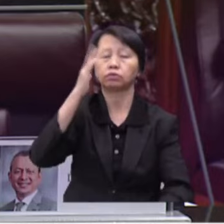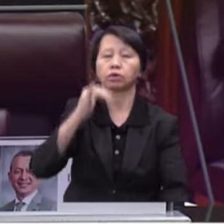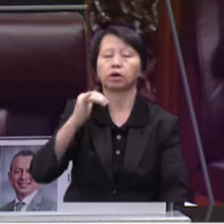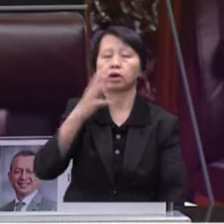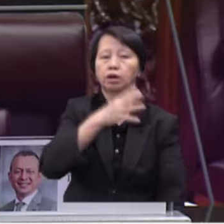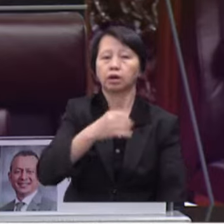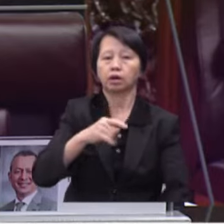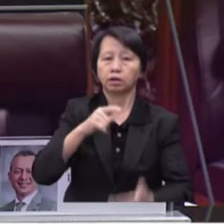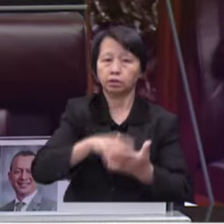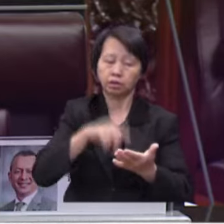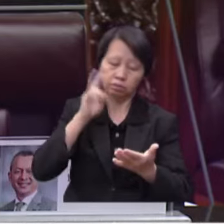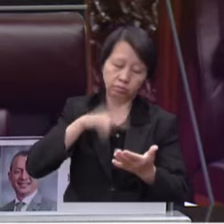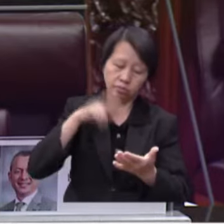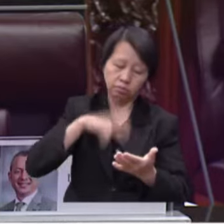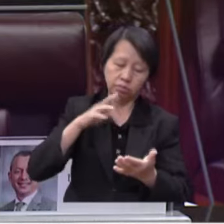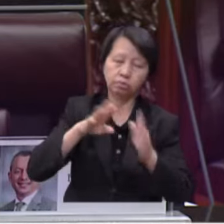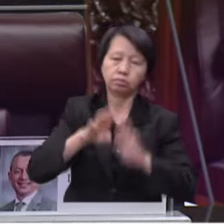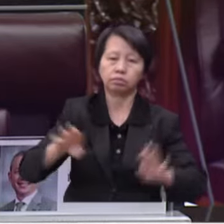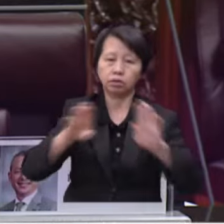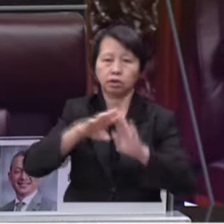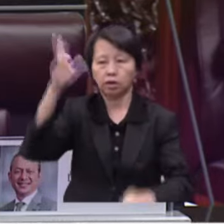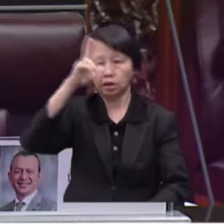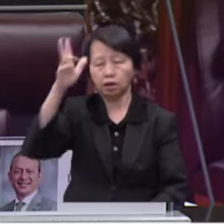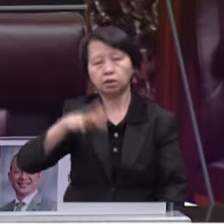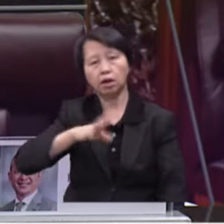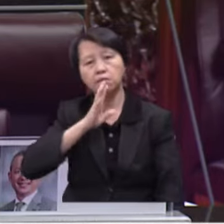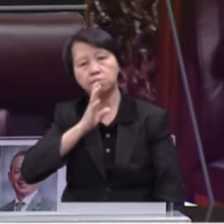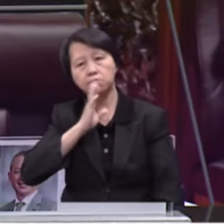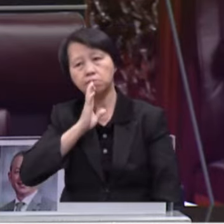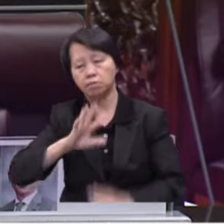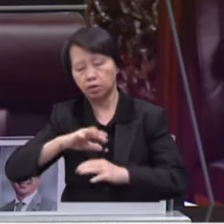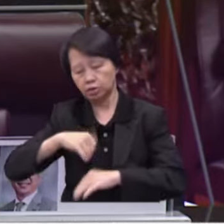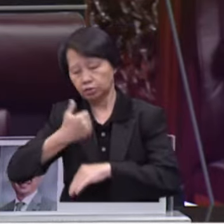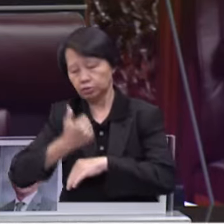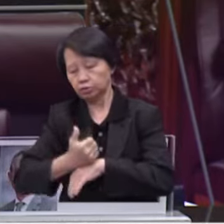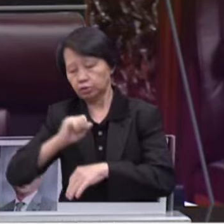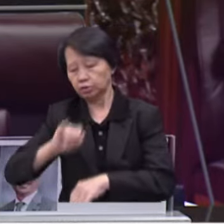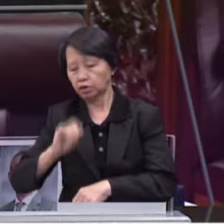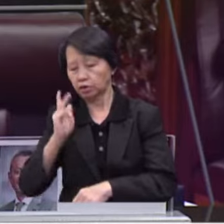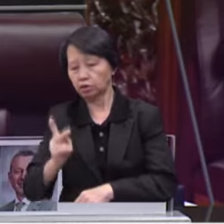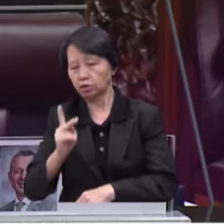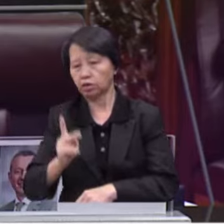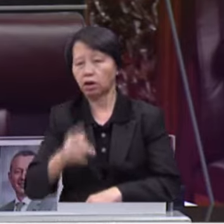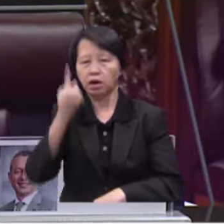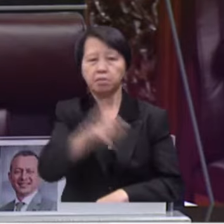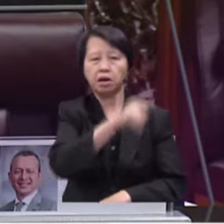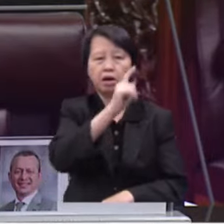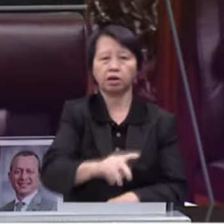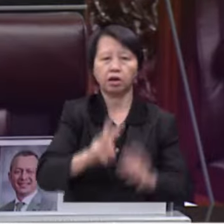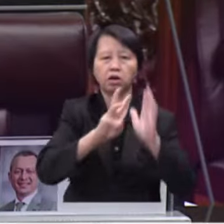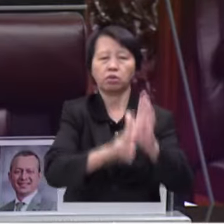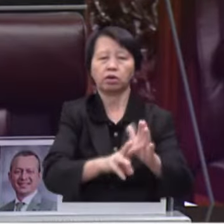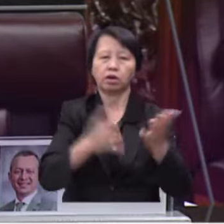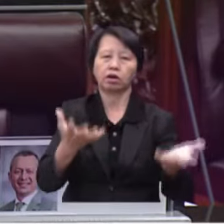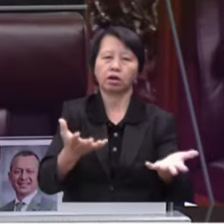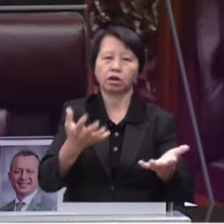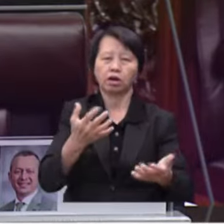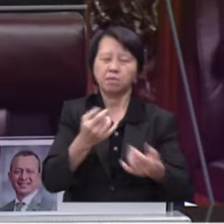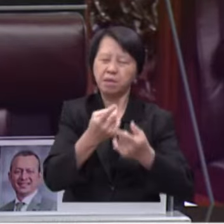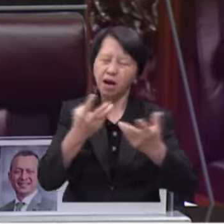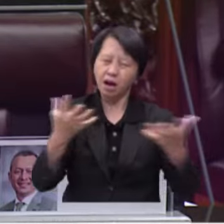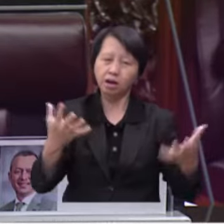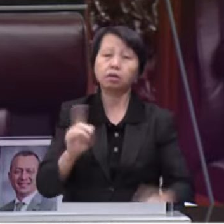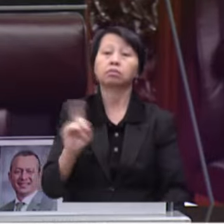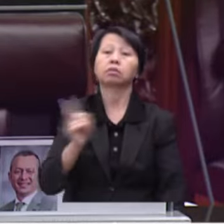baca berita yang kerajaan mengatakan tubuh perwakilan tapi